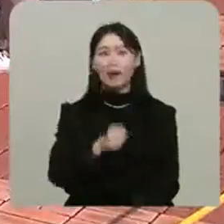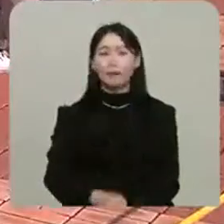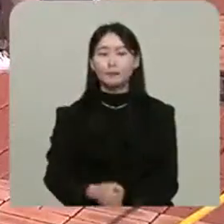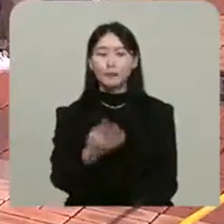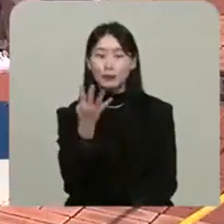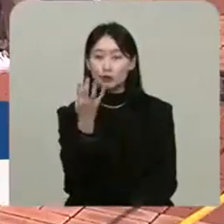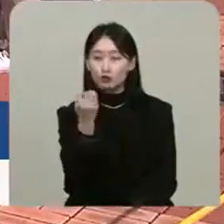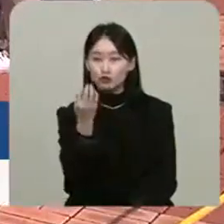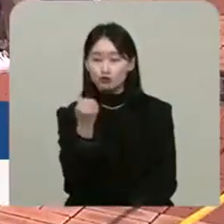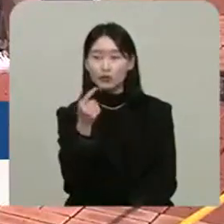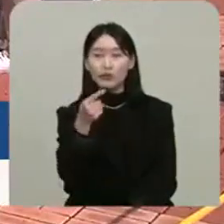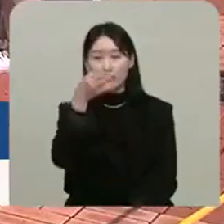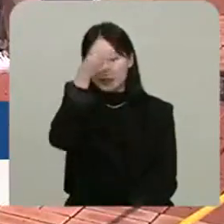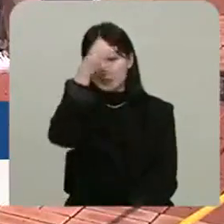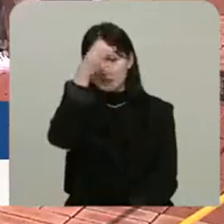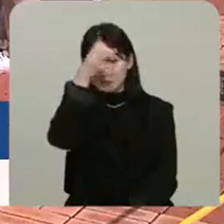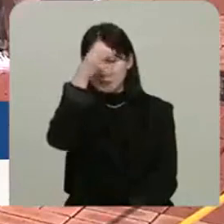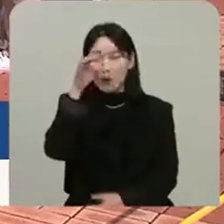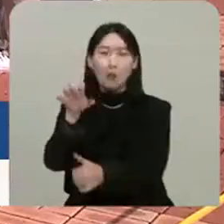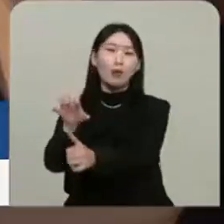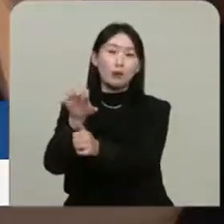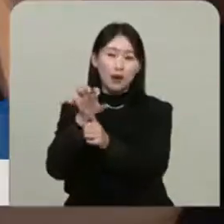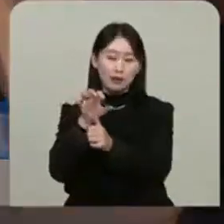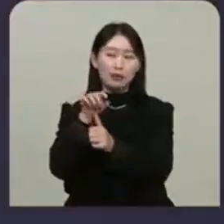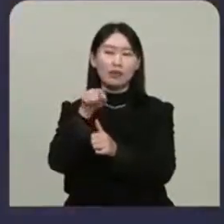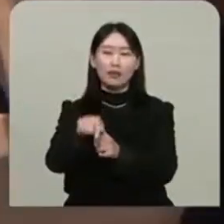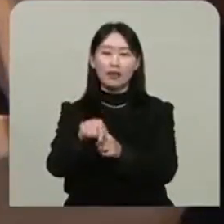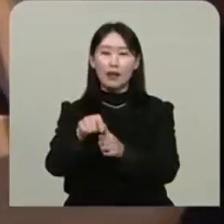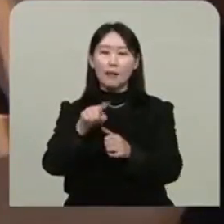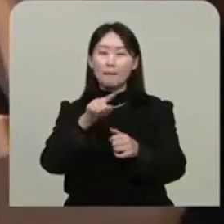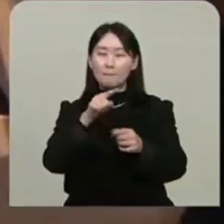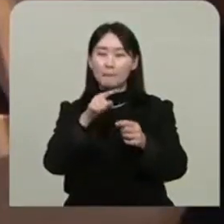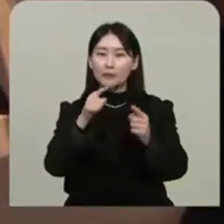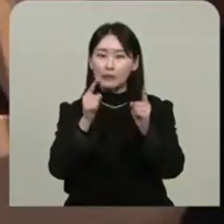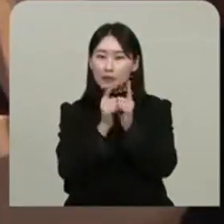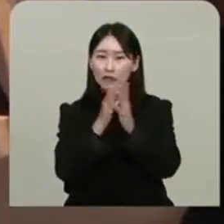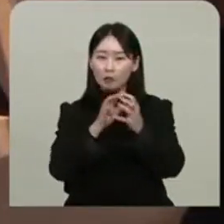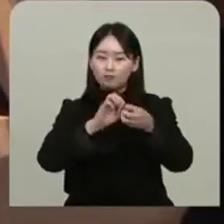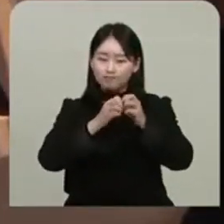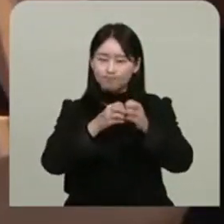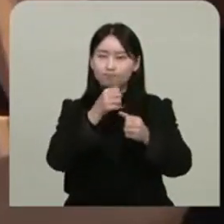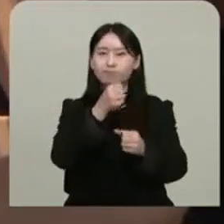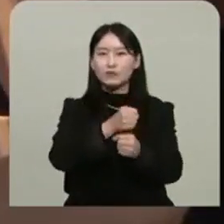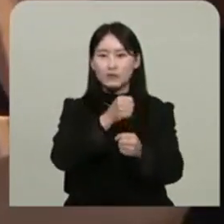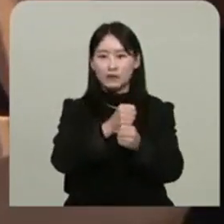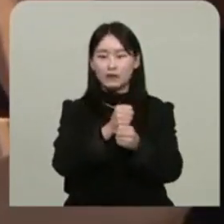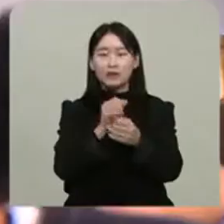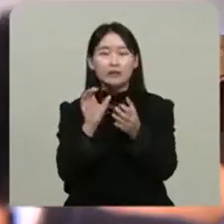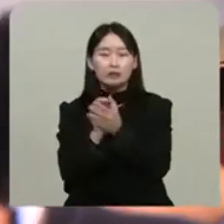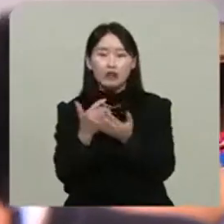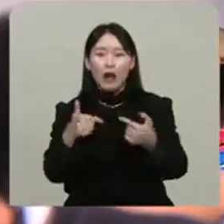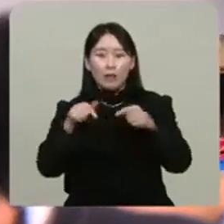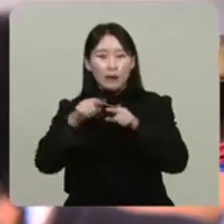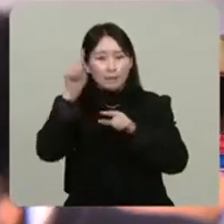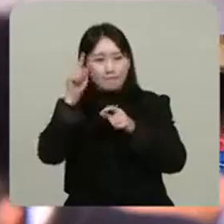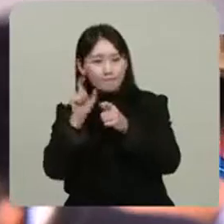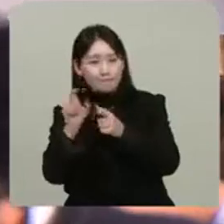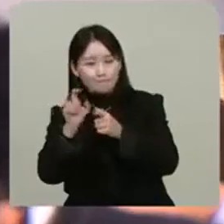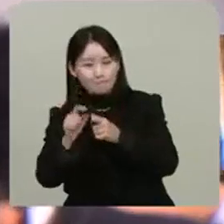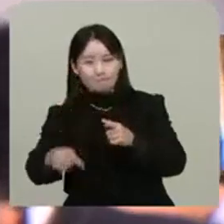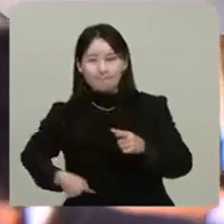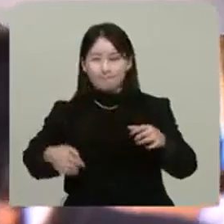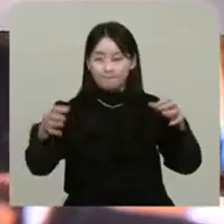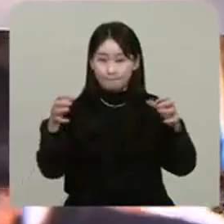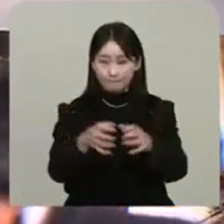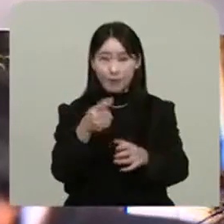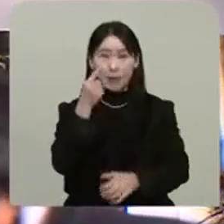원리를 응용한 모형 구조물을 직접 만드는 학생들. 친구들과 머리를 맞대고 생각하다 보면 어렵고 딱딱한